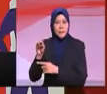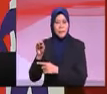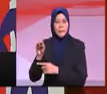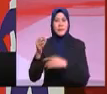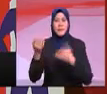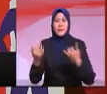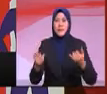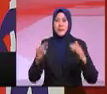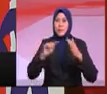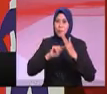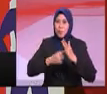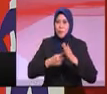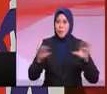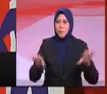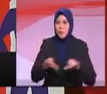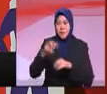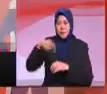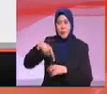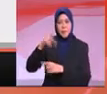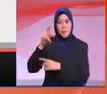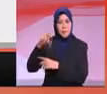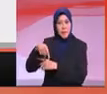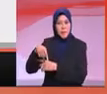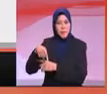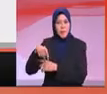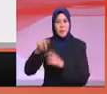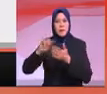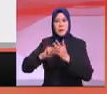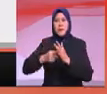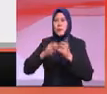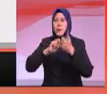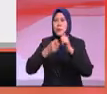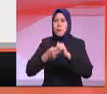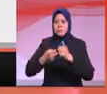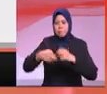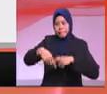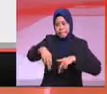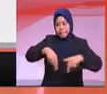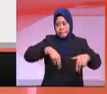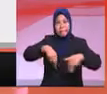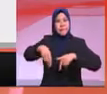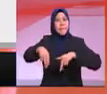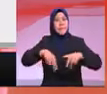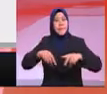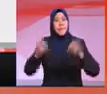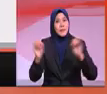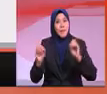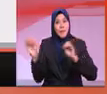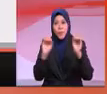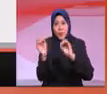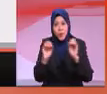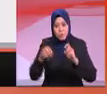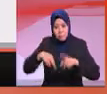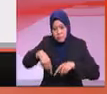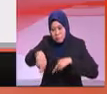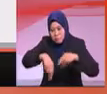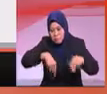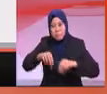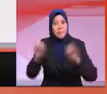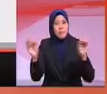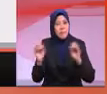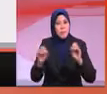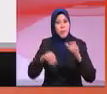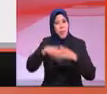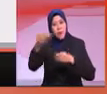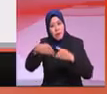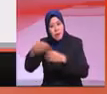kita melaksanakan perintah kawalan pergerakan, iaitu isu ialah pergerakan. Kalau tak ada pergerakan, maka tak ada jangkitan. Jadi